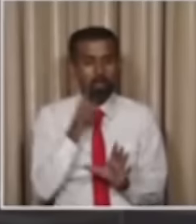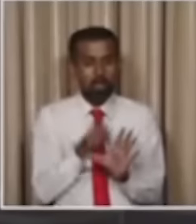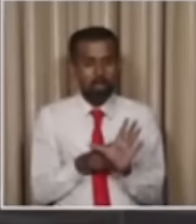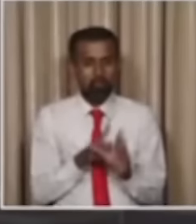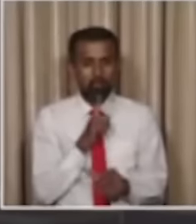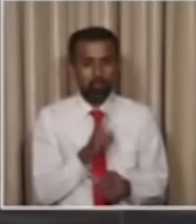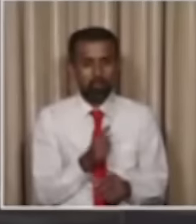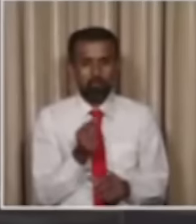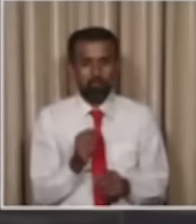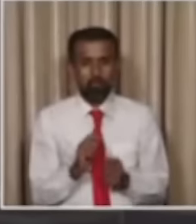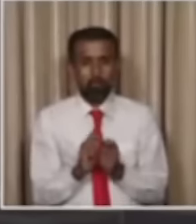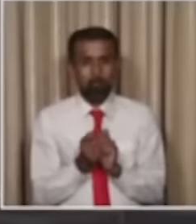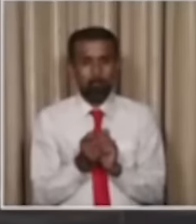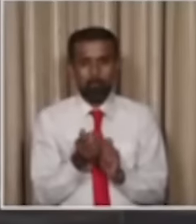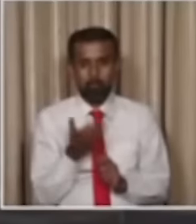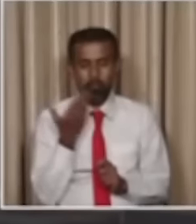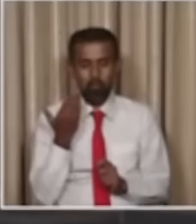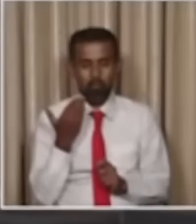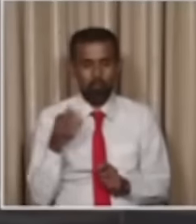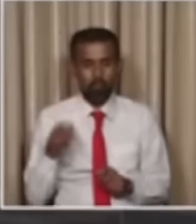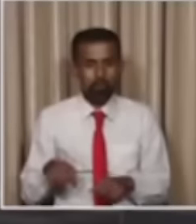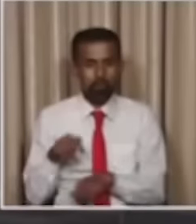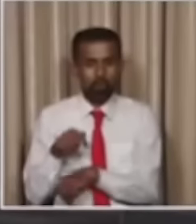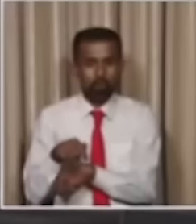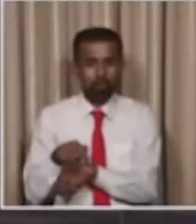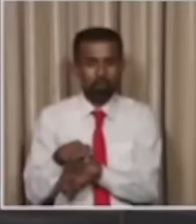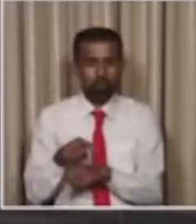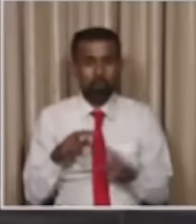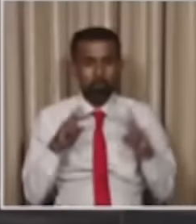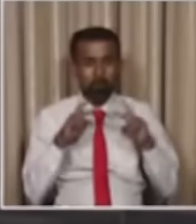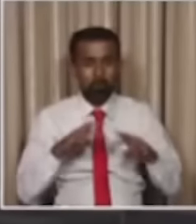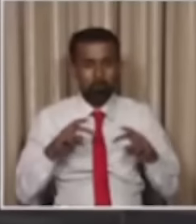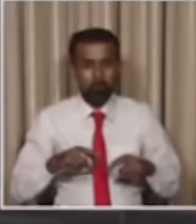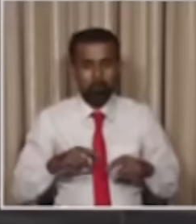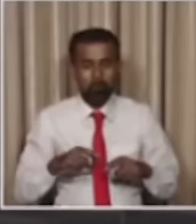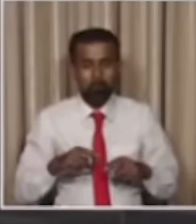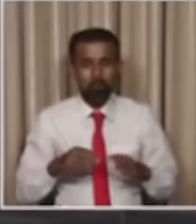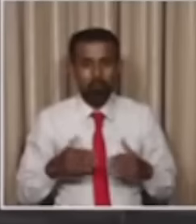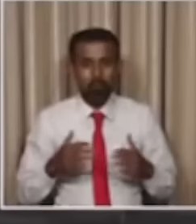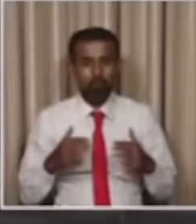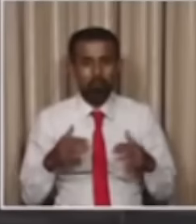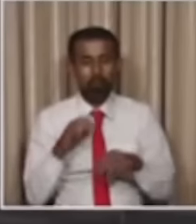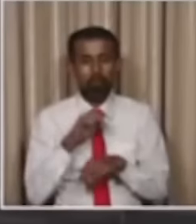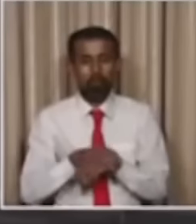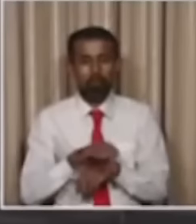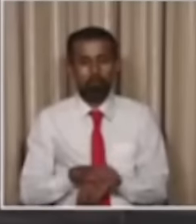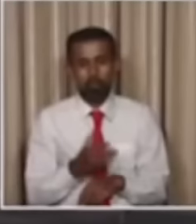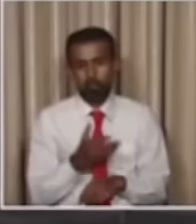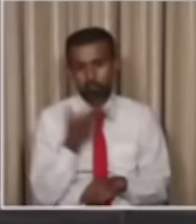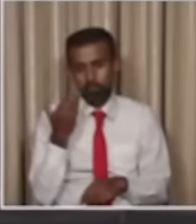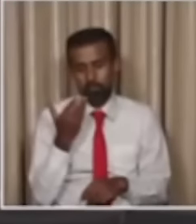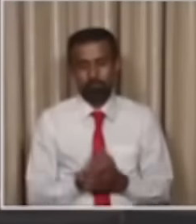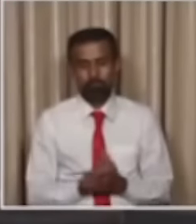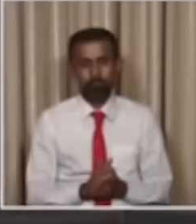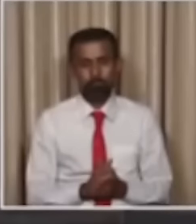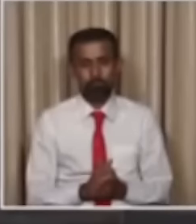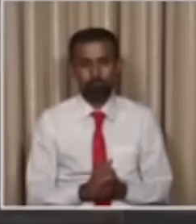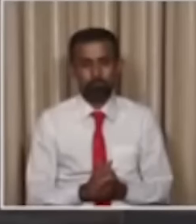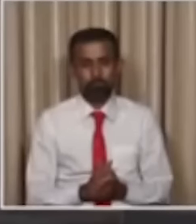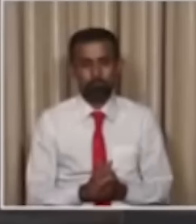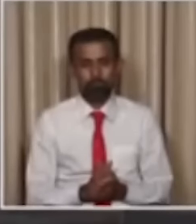වඩා පොඩ්ඩක් වෙනස් වෙන්න පුළුවන් දැන් කියනකොට. මොකෝ පරීක්ෂණ කරගෙන යනකොට තව තව ඒවා එළියට එන්න පුළුවන්. හරි